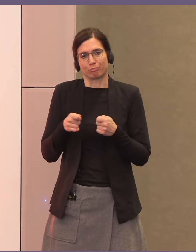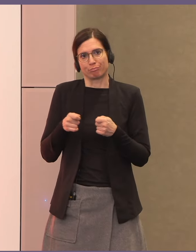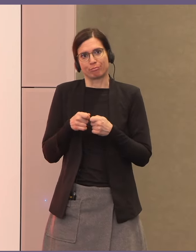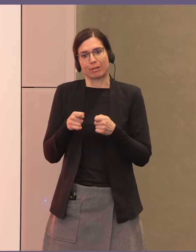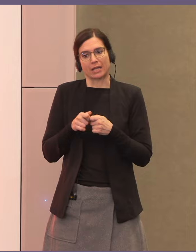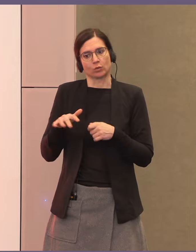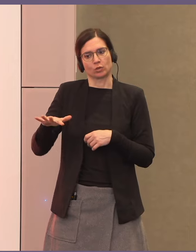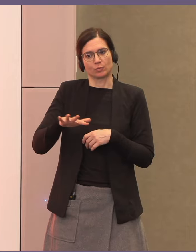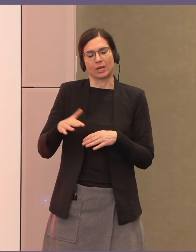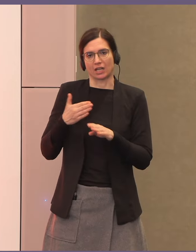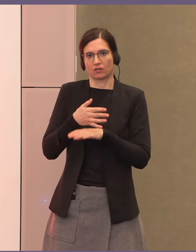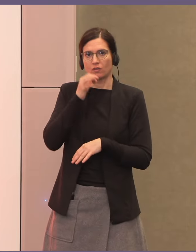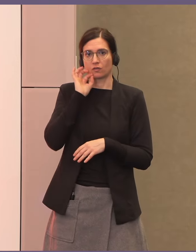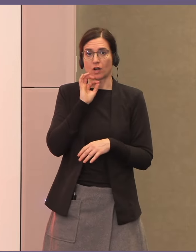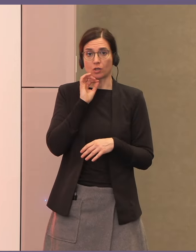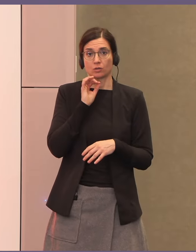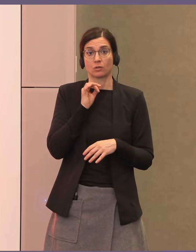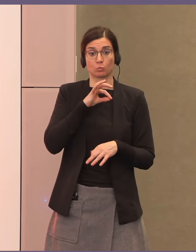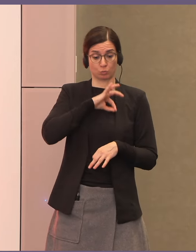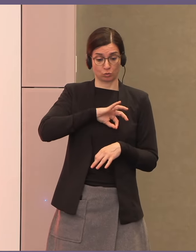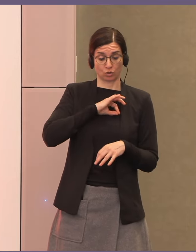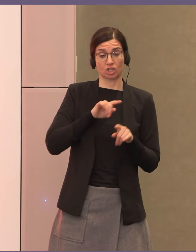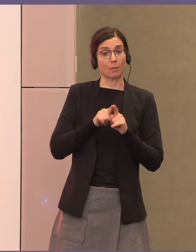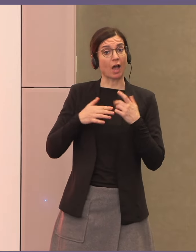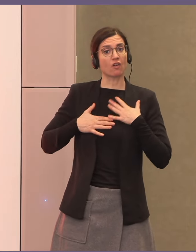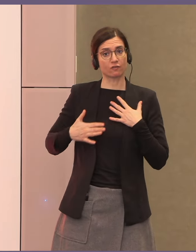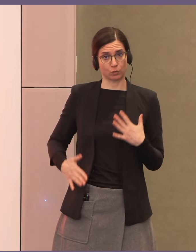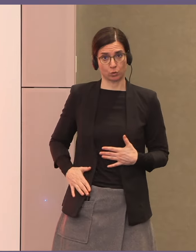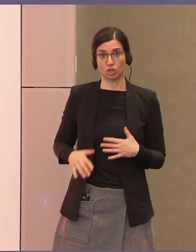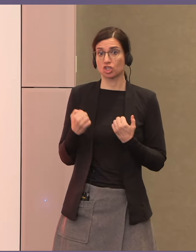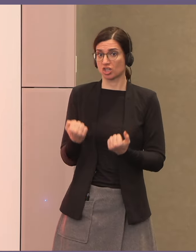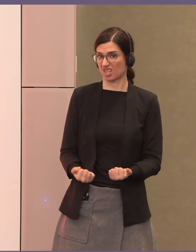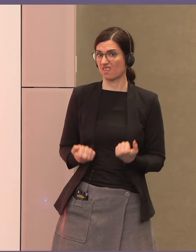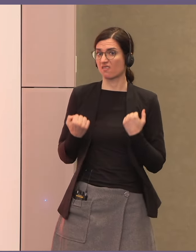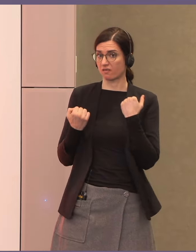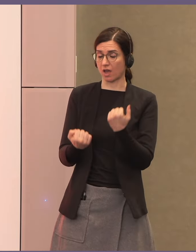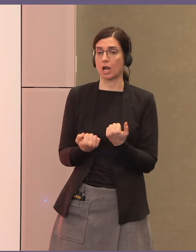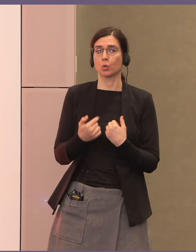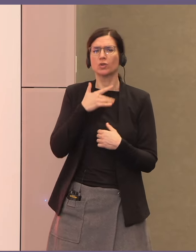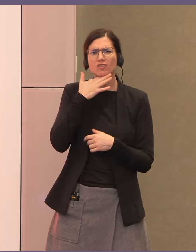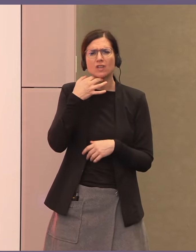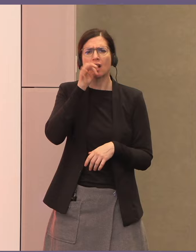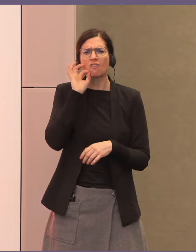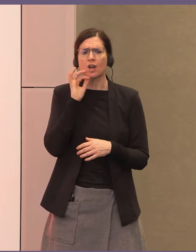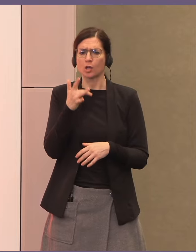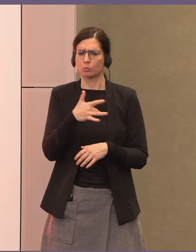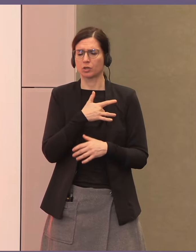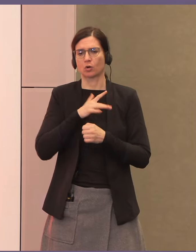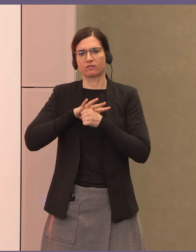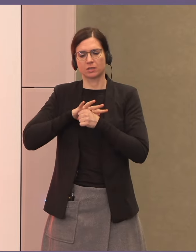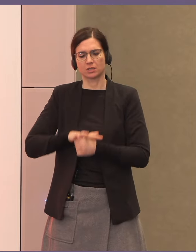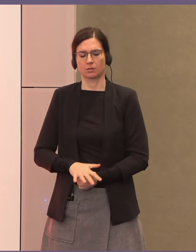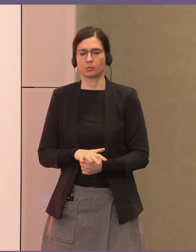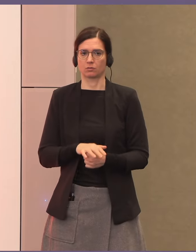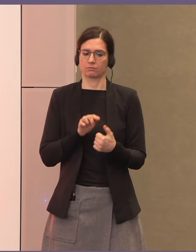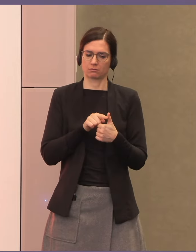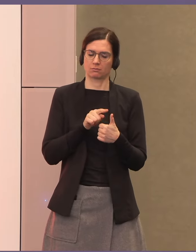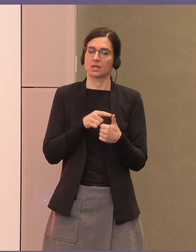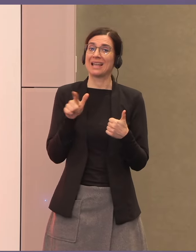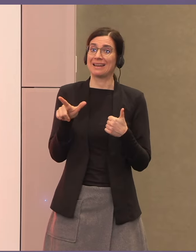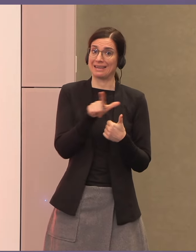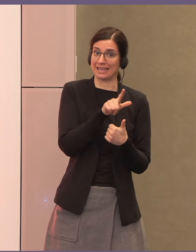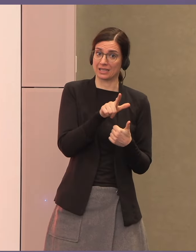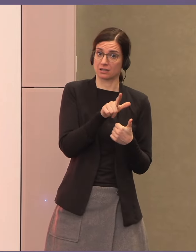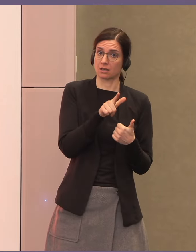Terror. Physische und psychische Gewalt waren keine Seltenheit und viele Frauen waren von Diskriminierung, ja meist als Juden und oder Linke,